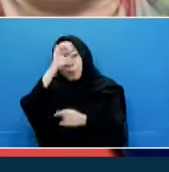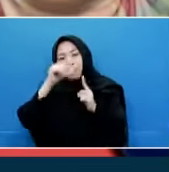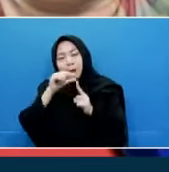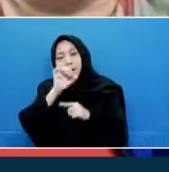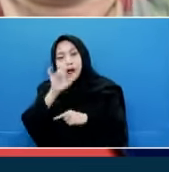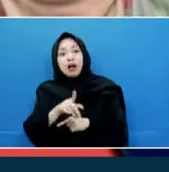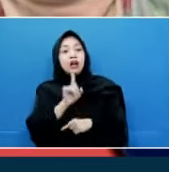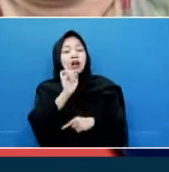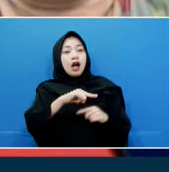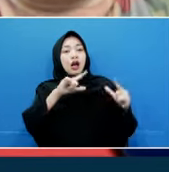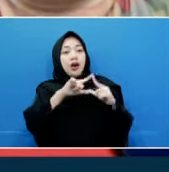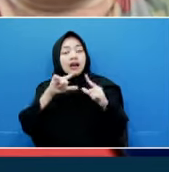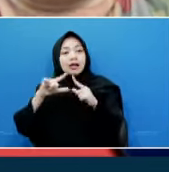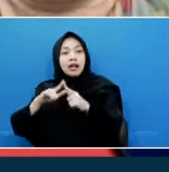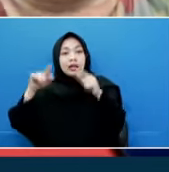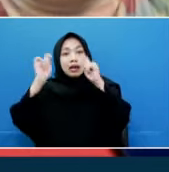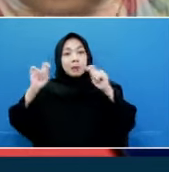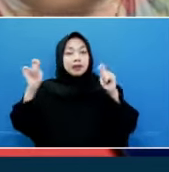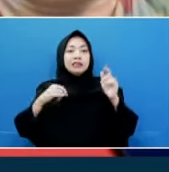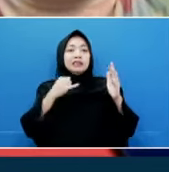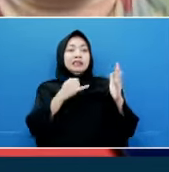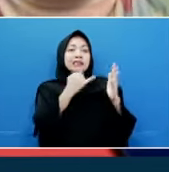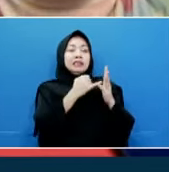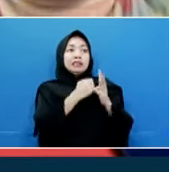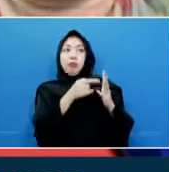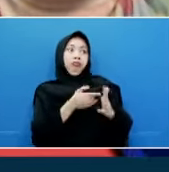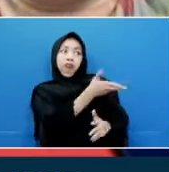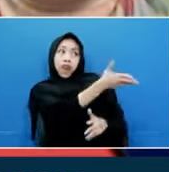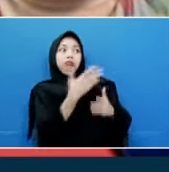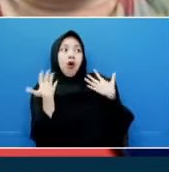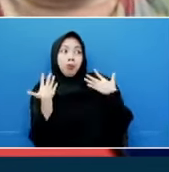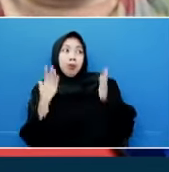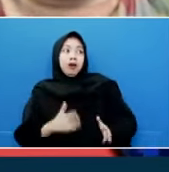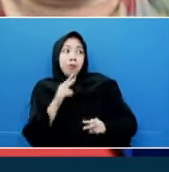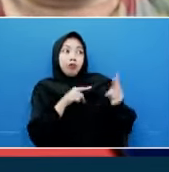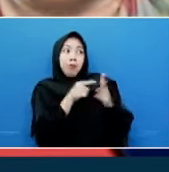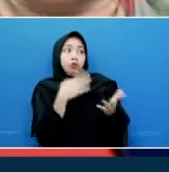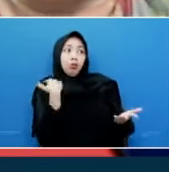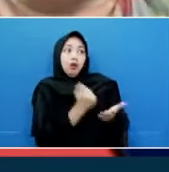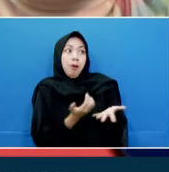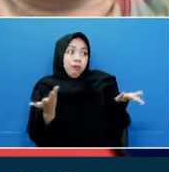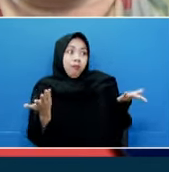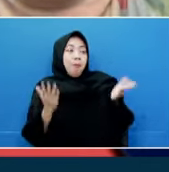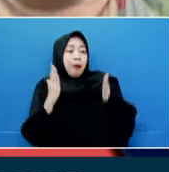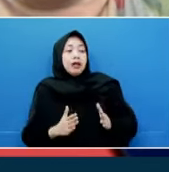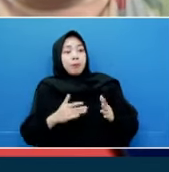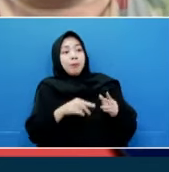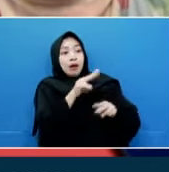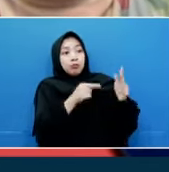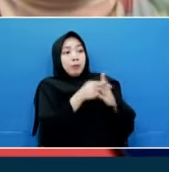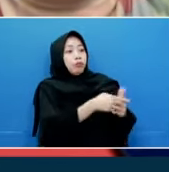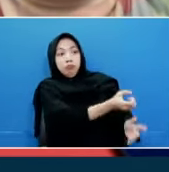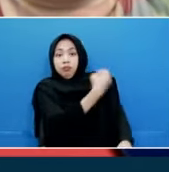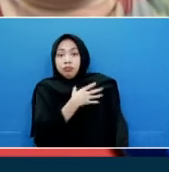APK kontennya Pemilu nah ini jelas ranahnya penyelenggara kalau penyelenggara tidak memberikan informasi kepada kami